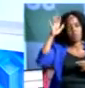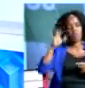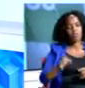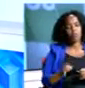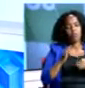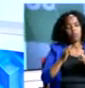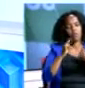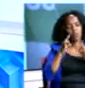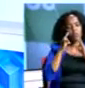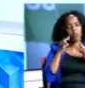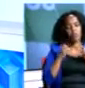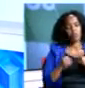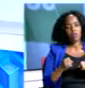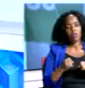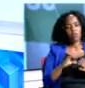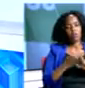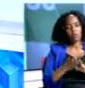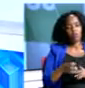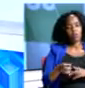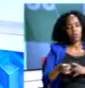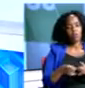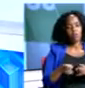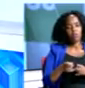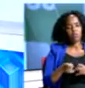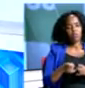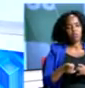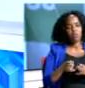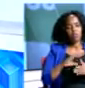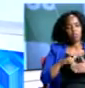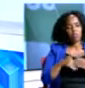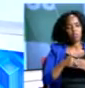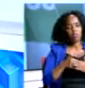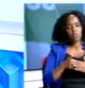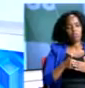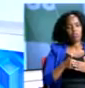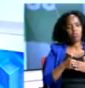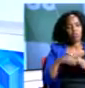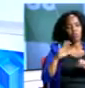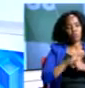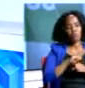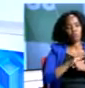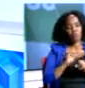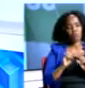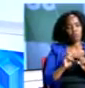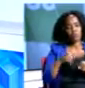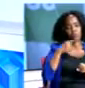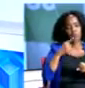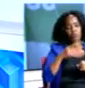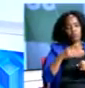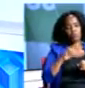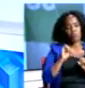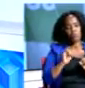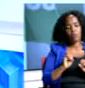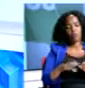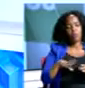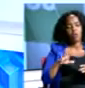Which is a local transportation. Guutummaa guutuutti hin jiru jennee jechuu hin dandeenyu. Kanaaf bakka maratti